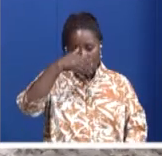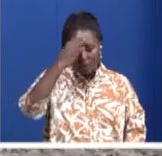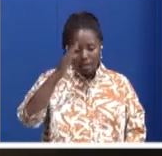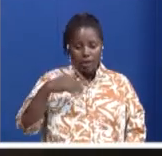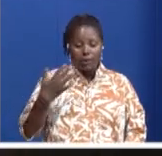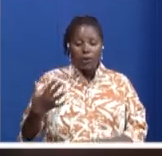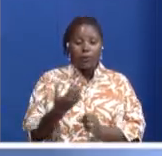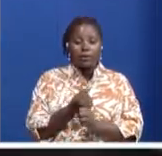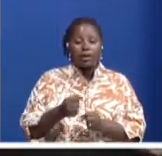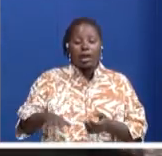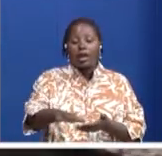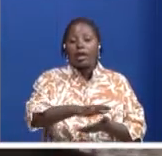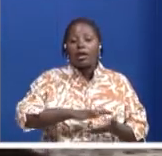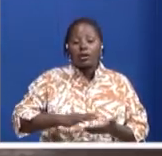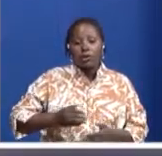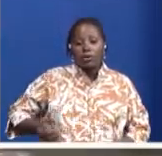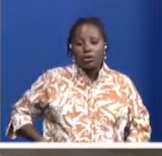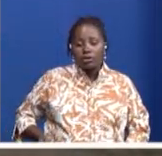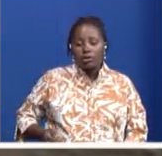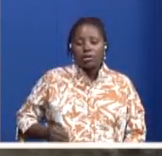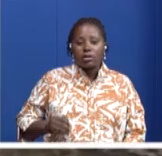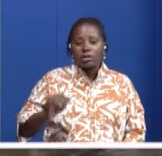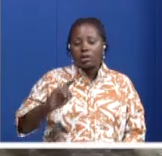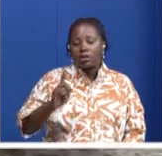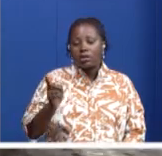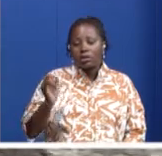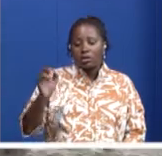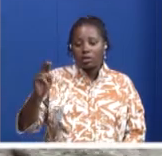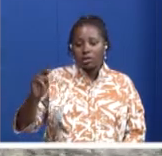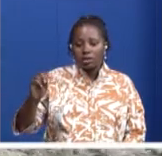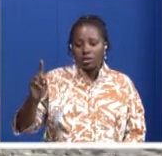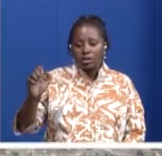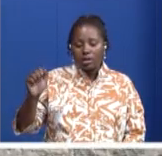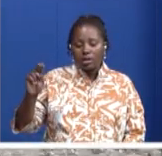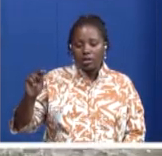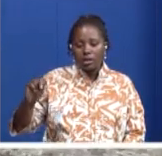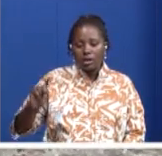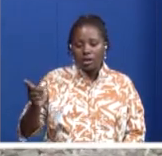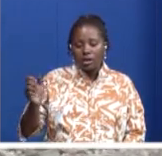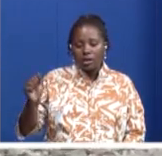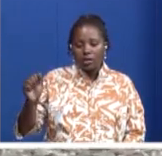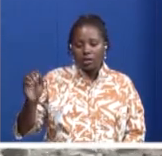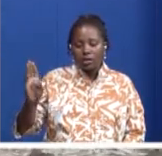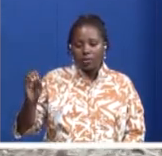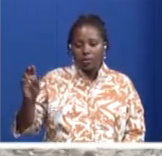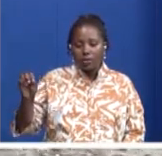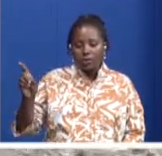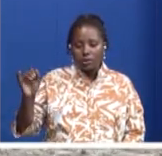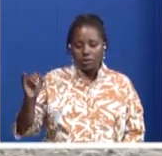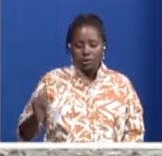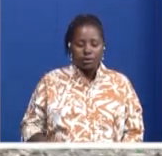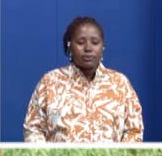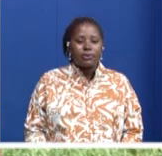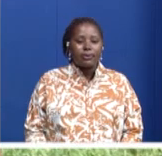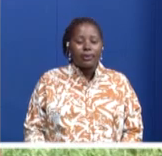kwa eneo katika kijiji ch gidi katika kitani manyara eneo